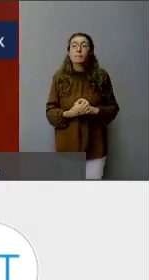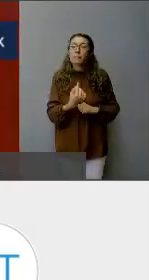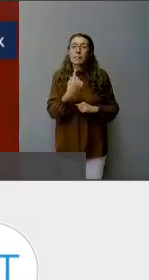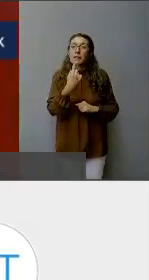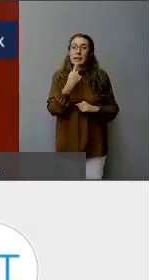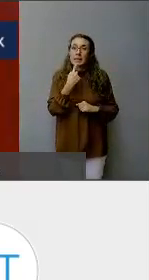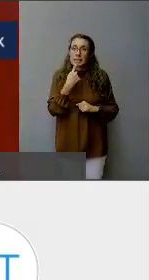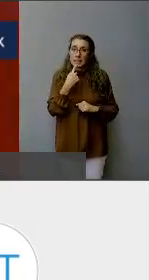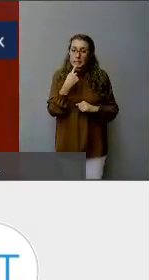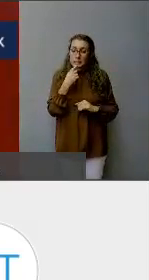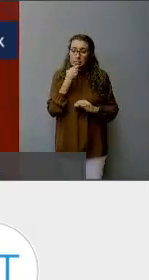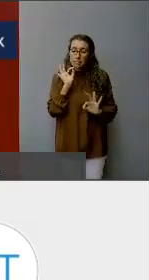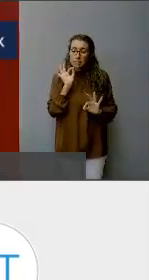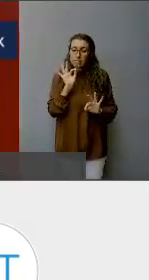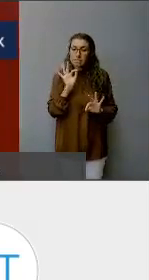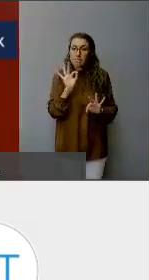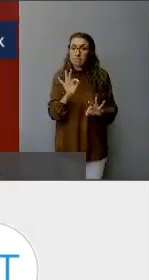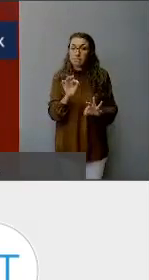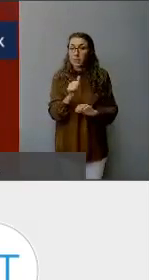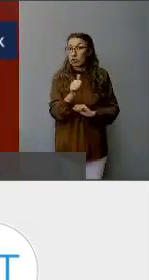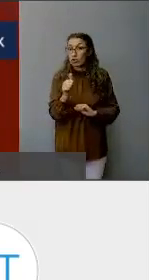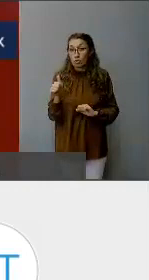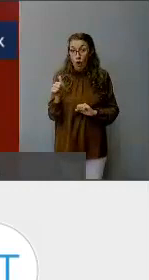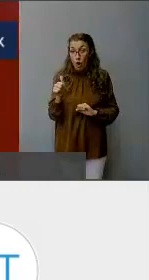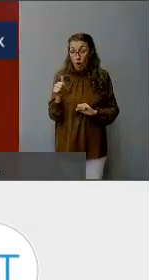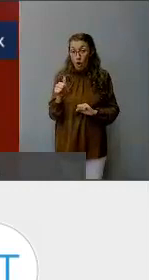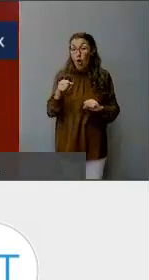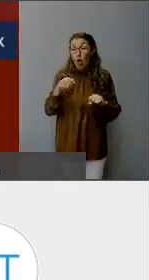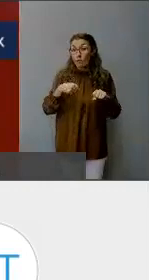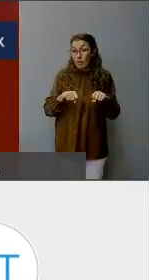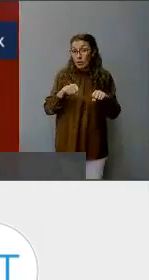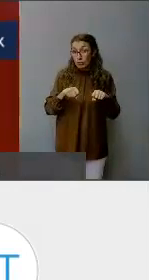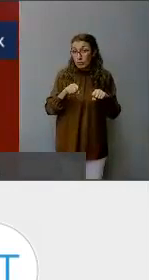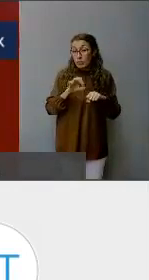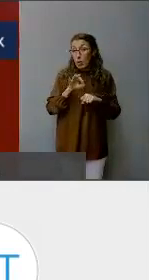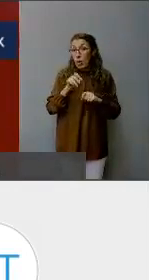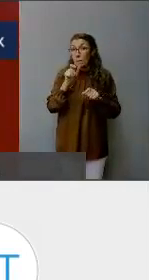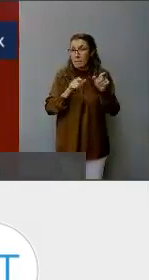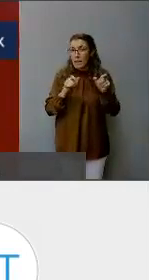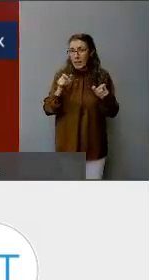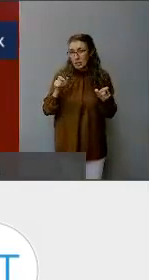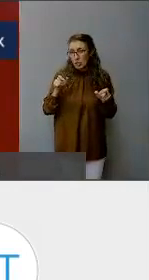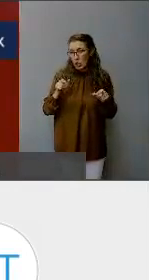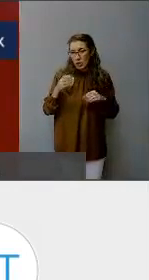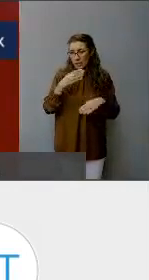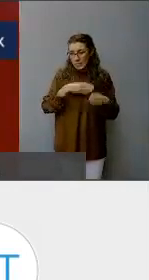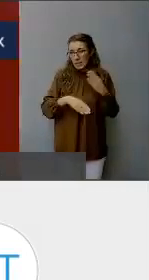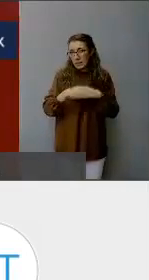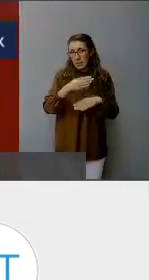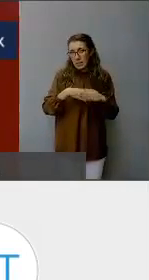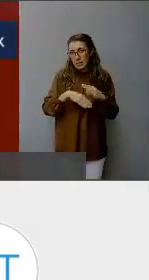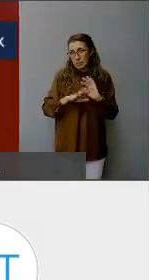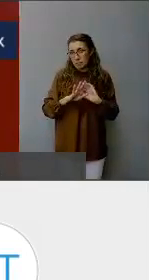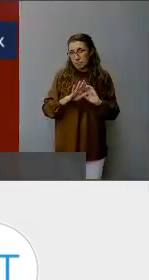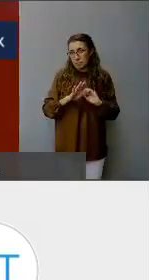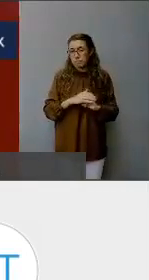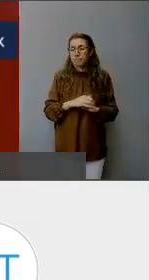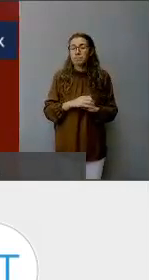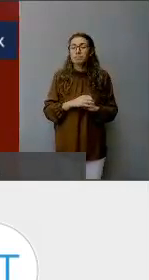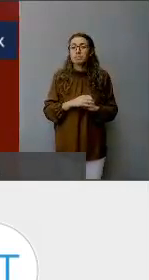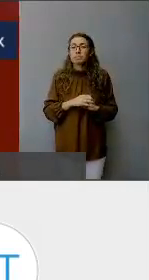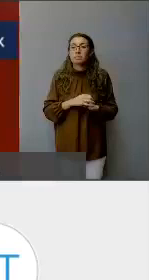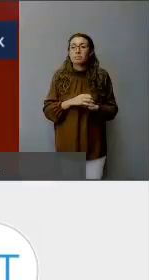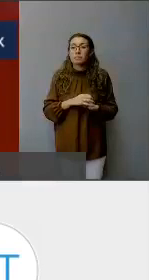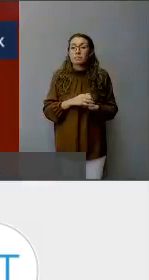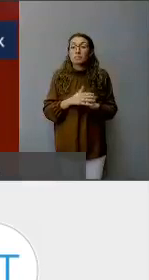da velocipedi da persone con disabilità e questo sì si ritrova nella